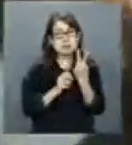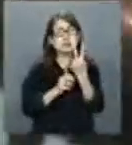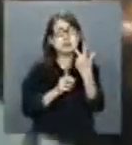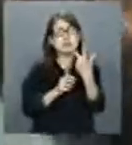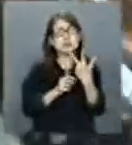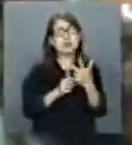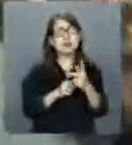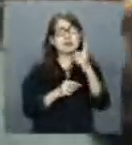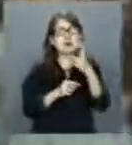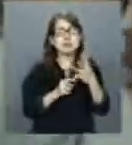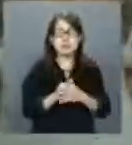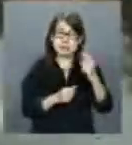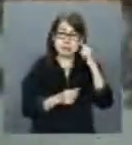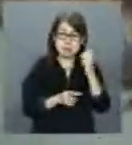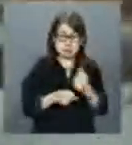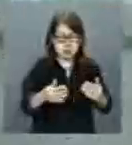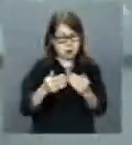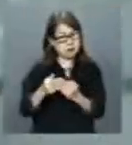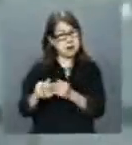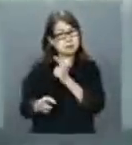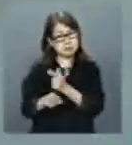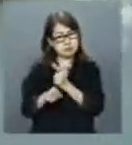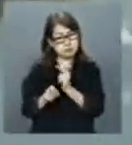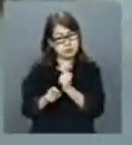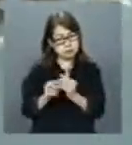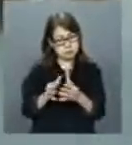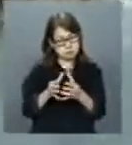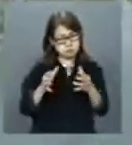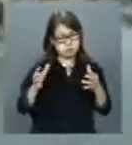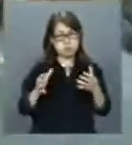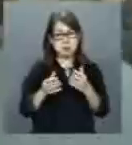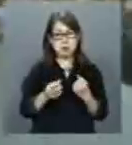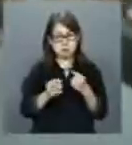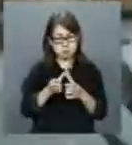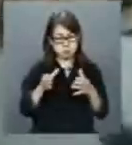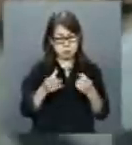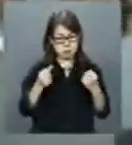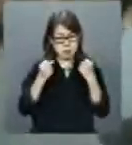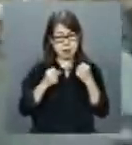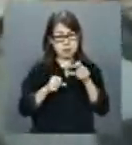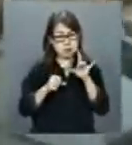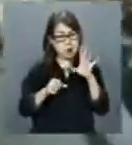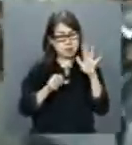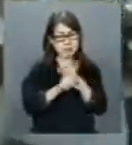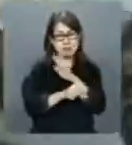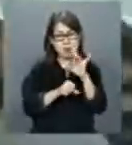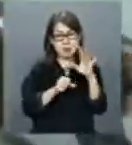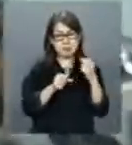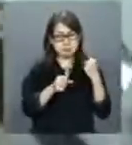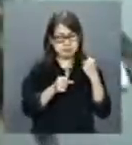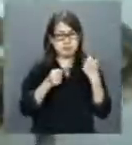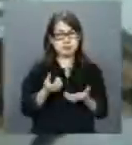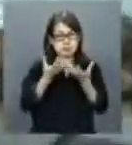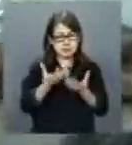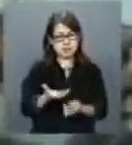าอนุบาลฟักมาอนุบาลอนุบาลแล้วเลี้ยงให้โตพอเขาแข็งแรงปลอดภัย 100% น้ำหนักสัก 3-4 กิโลเนี่ยเขาจะ